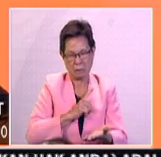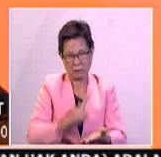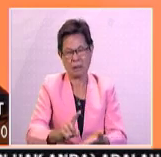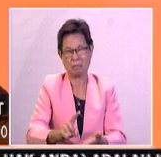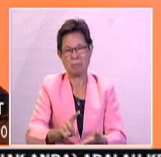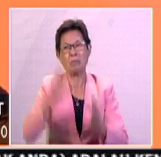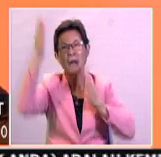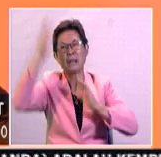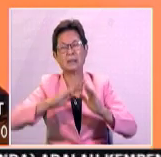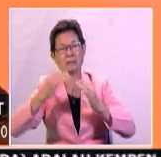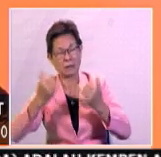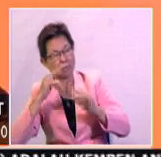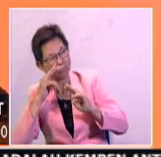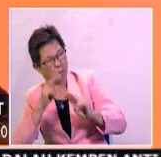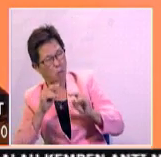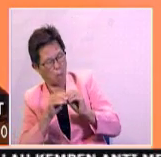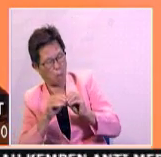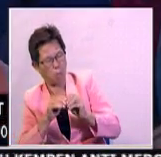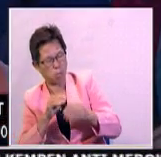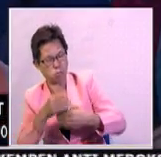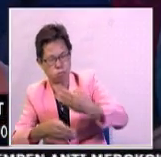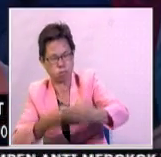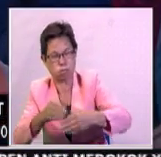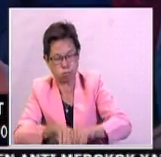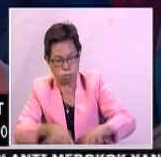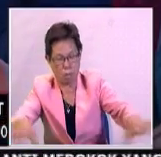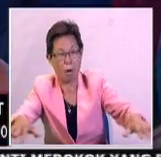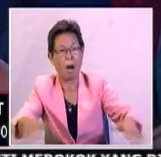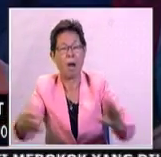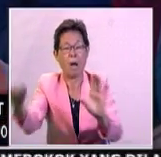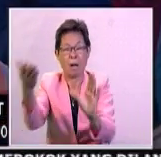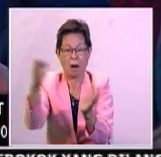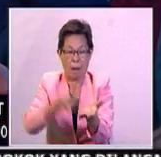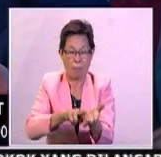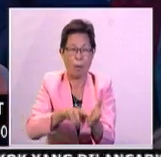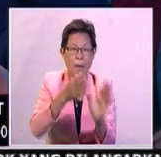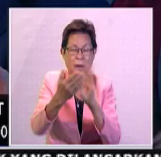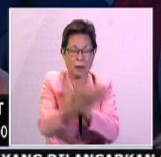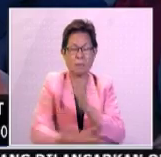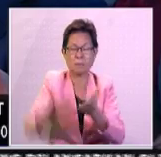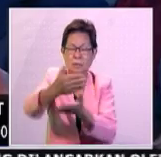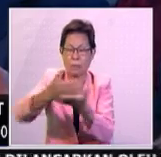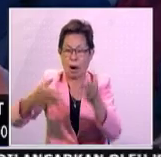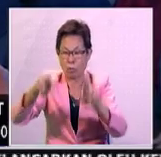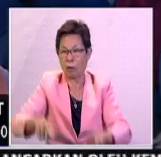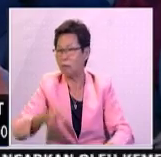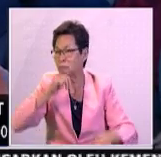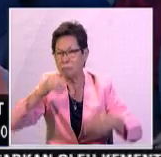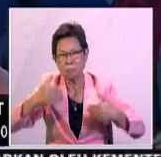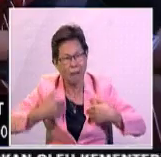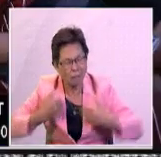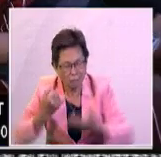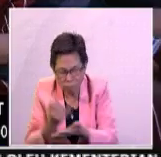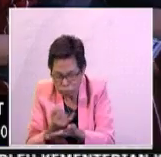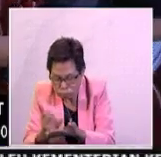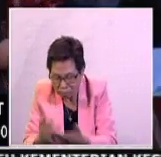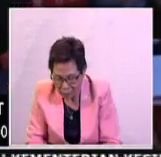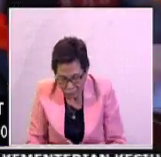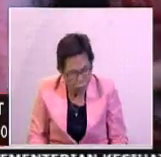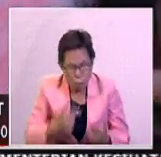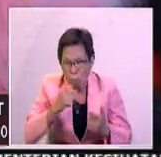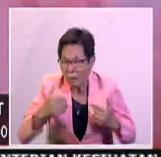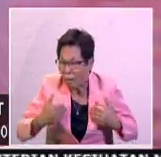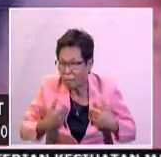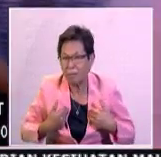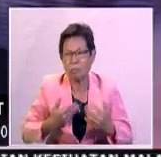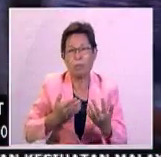dilihat semakin berkembang. Namun, menurut laporan Bank Negara, hampir separuh rakyat Malaysia tidak mempunyai insurans hayat dengan